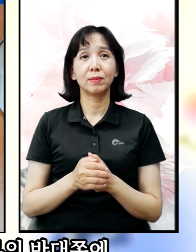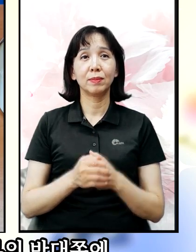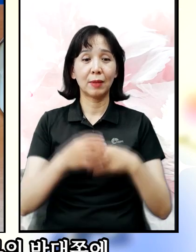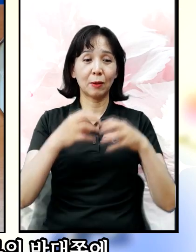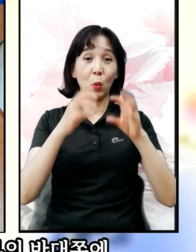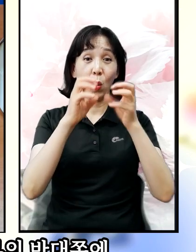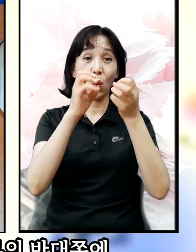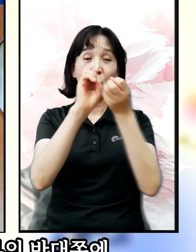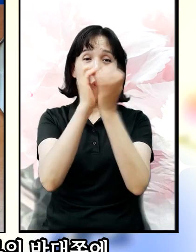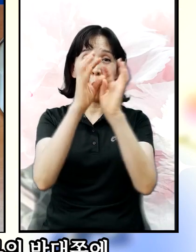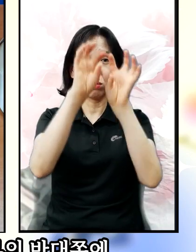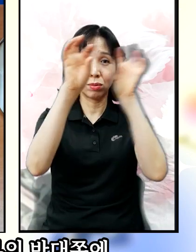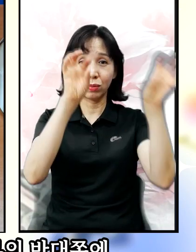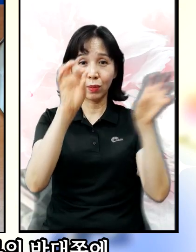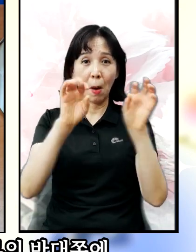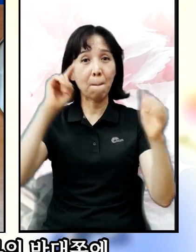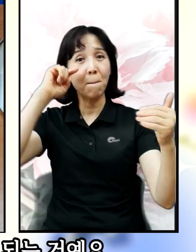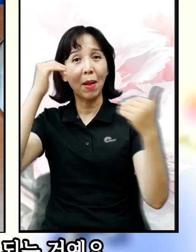장식한 리본의 반대쪽에